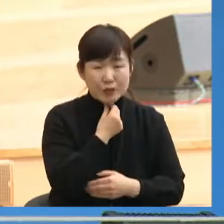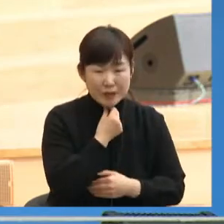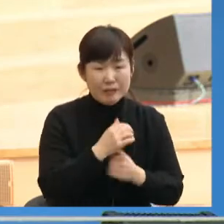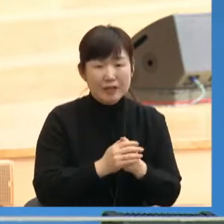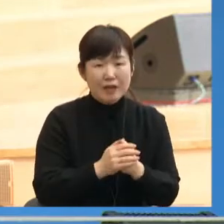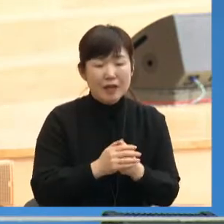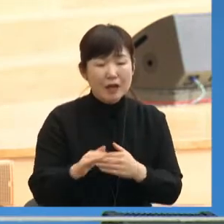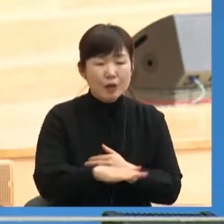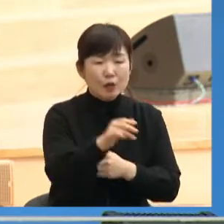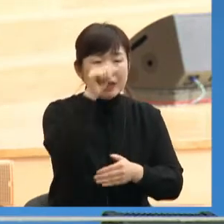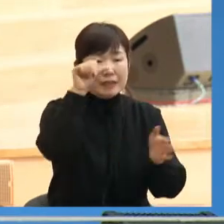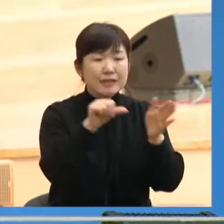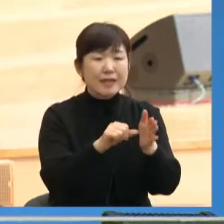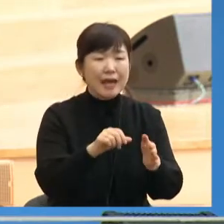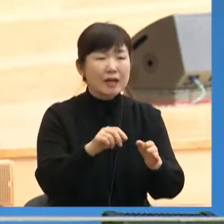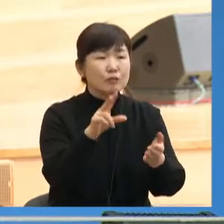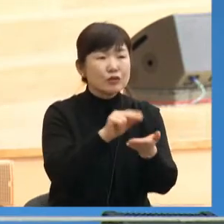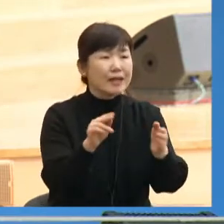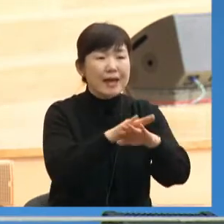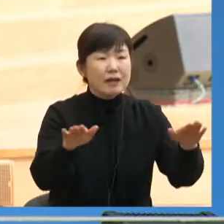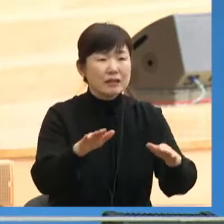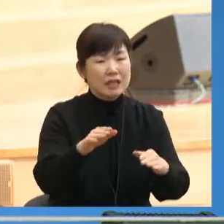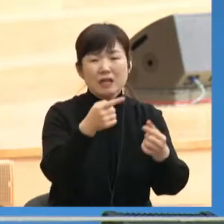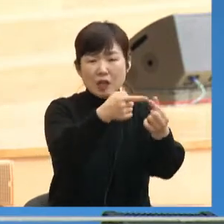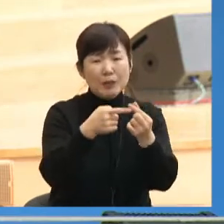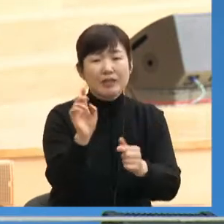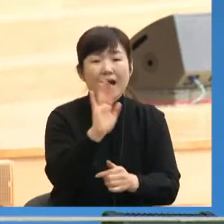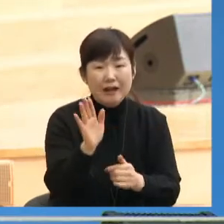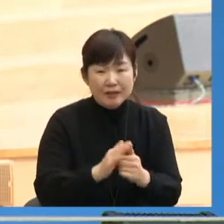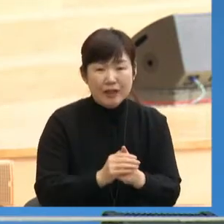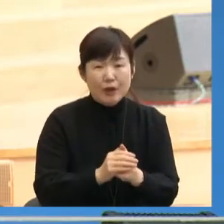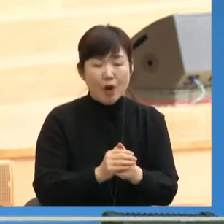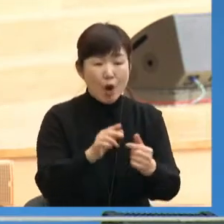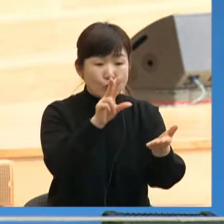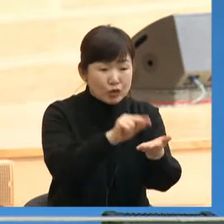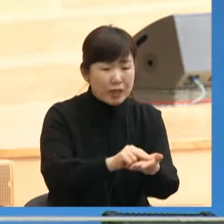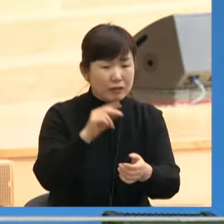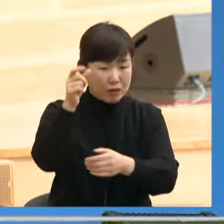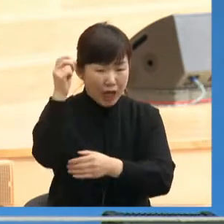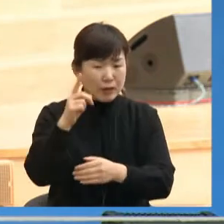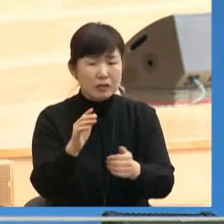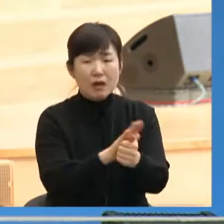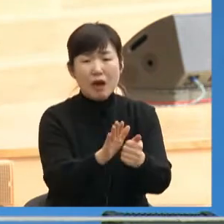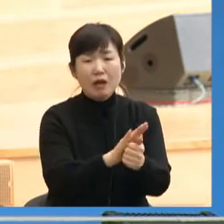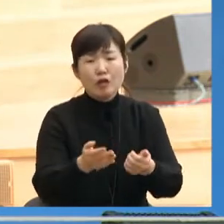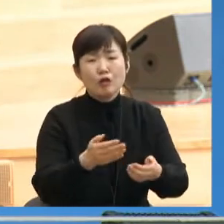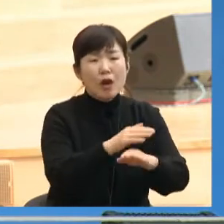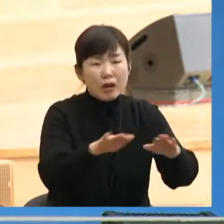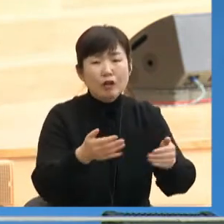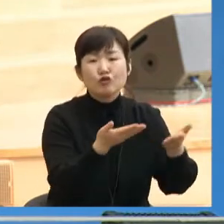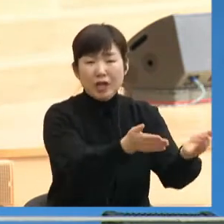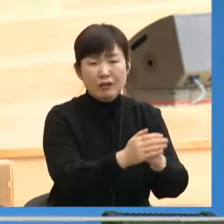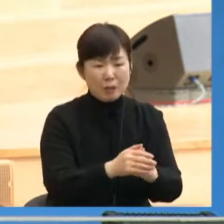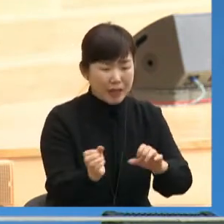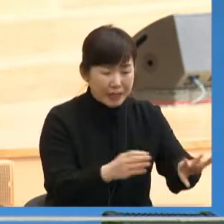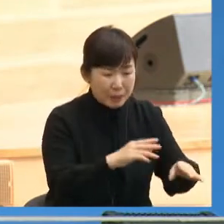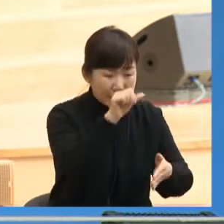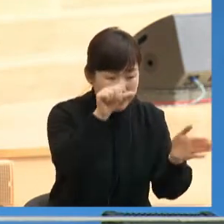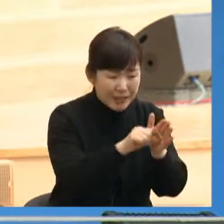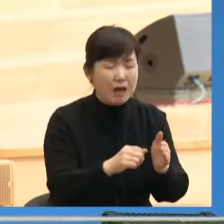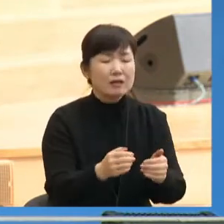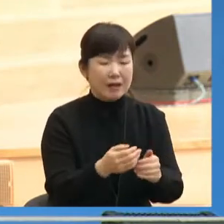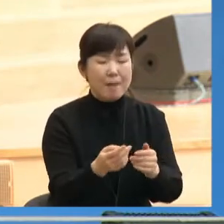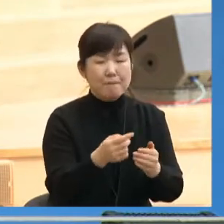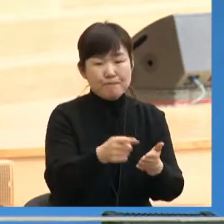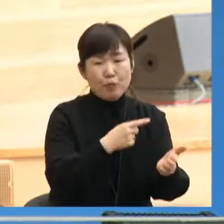우리 인생의 문제 해결이 먼저가 아니에요. 문제는 다윗이 해결해 주겠다는 겁니다. 너의 잃어버린 삶을 내가 보상해 주겠다는 거예요. 그런데